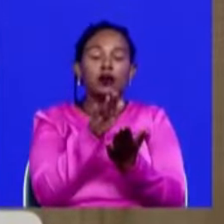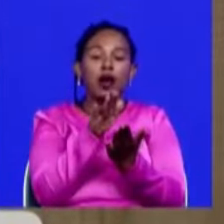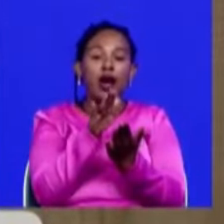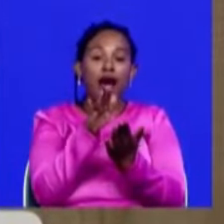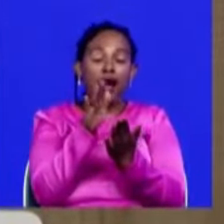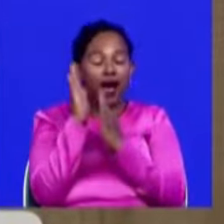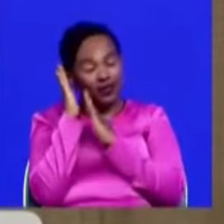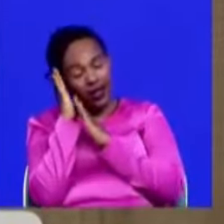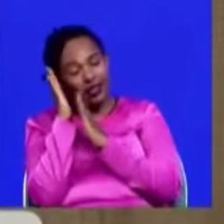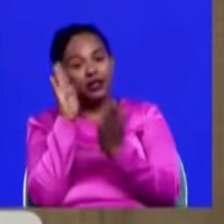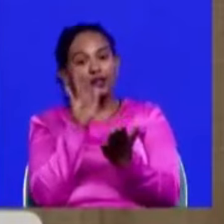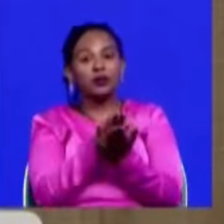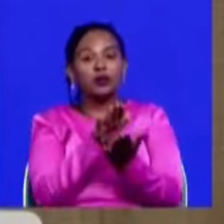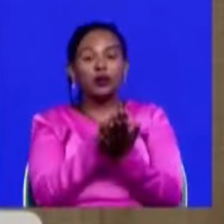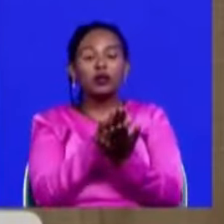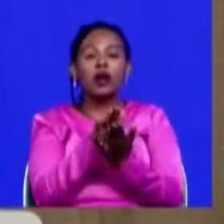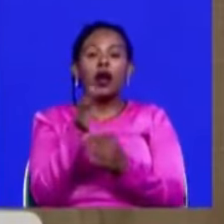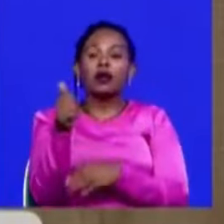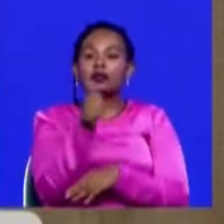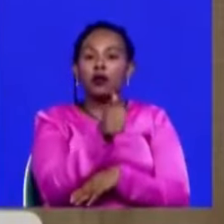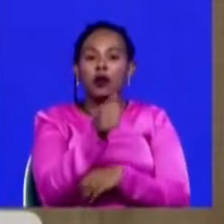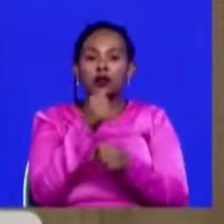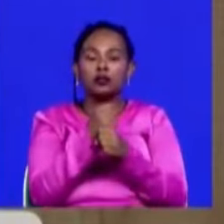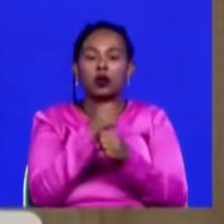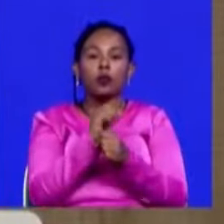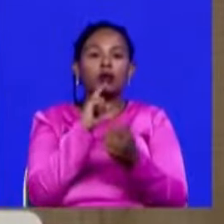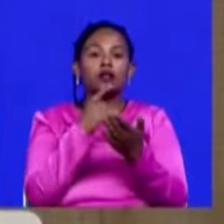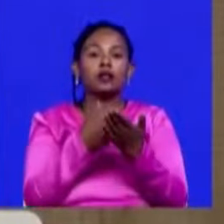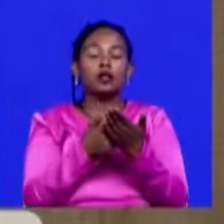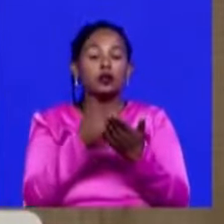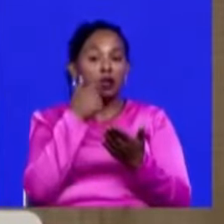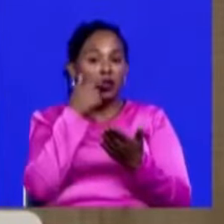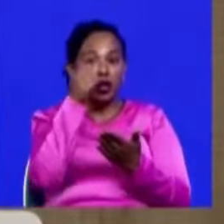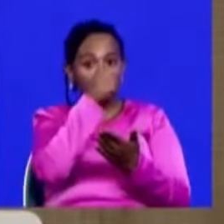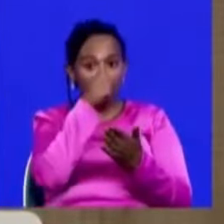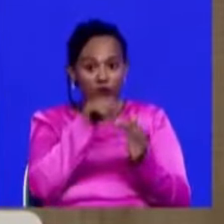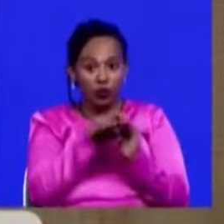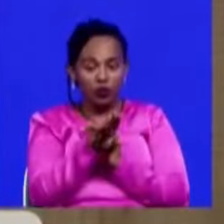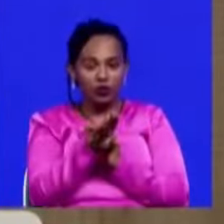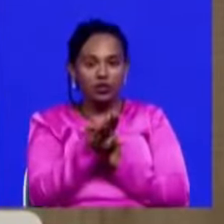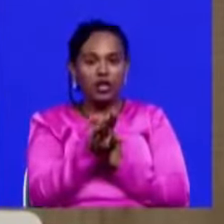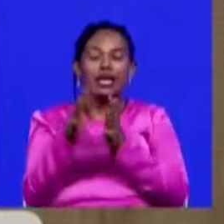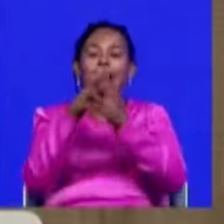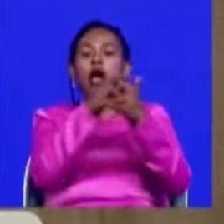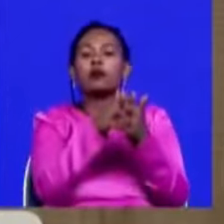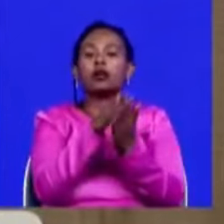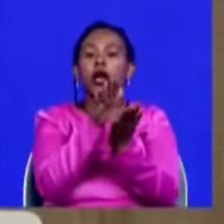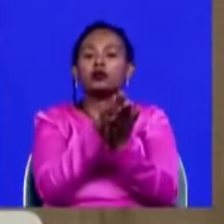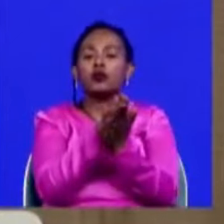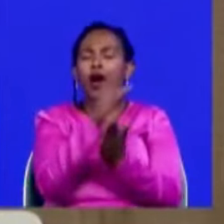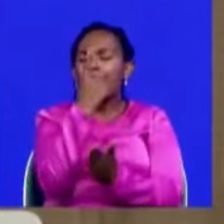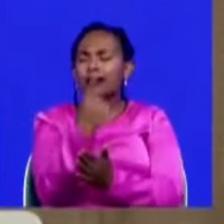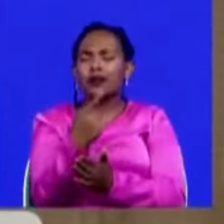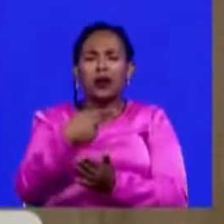አዳሪ ትምህርት ቤት አዲስ አበባ የተሰራው በእርግጠኝነት የምነግራችሁ ኢትዮጵያ ውስጥ የአሜሪካን ስኩል ጨምሮ አንድም ሀይ